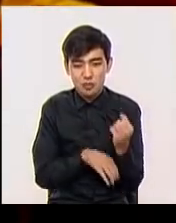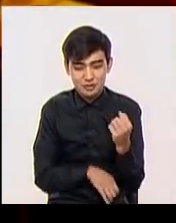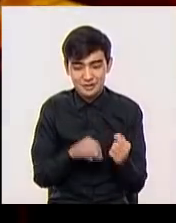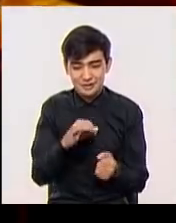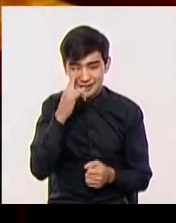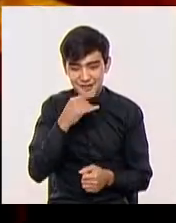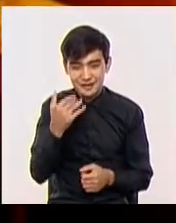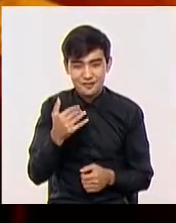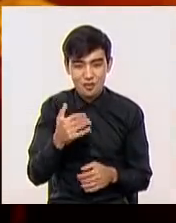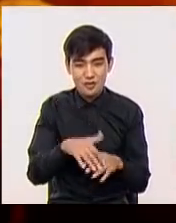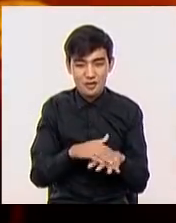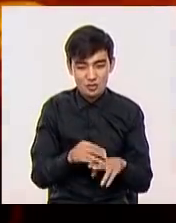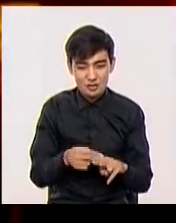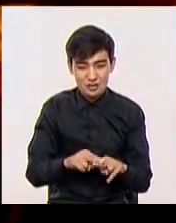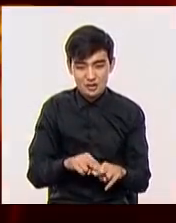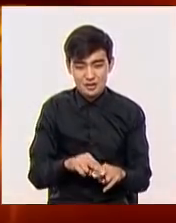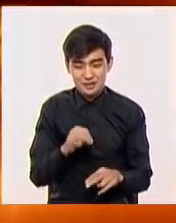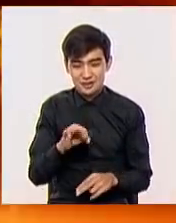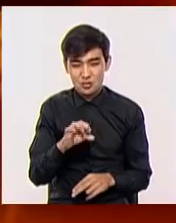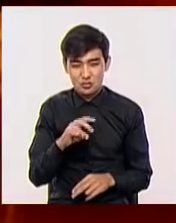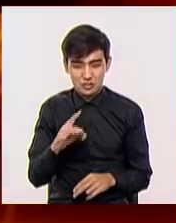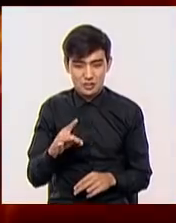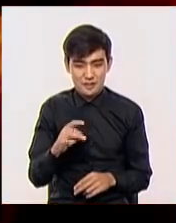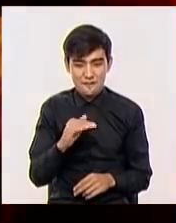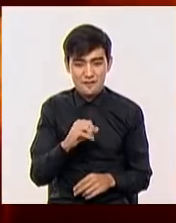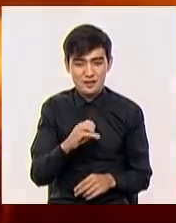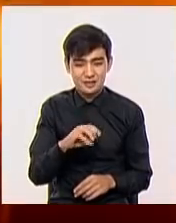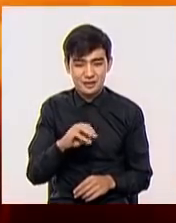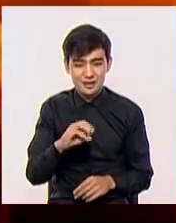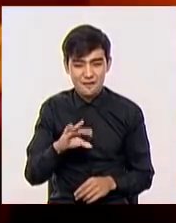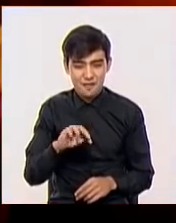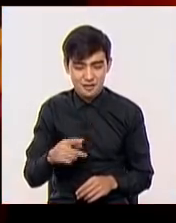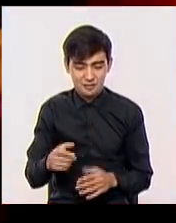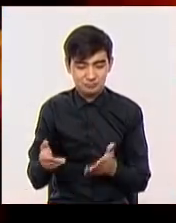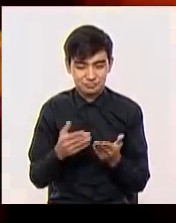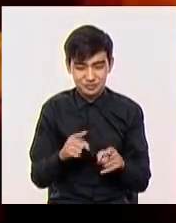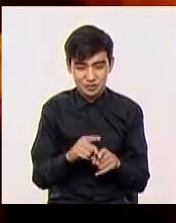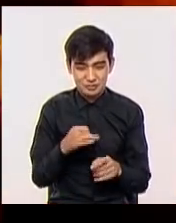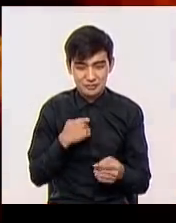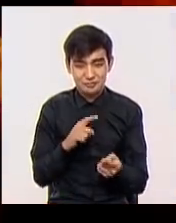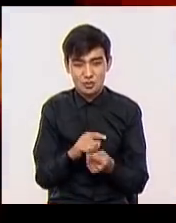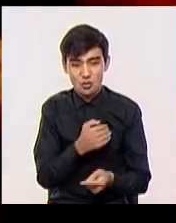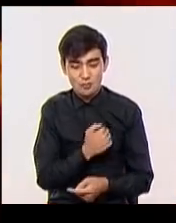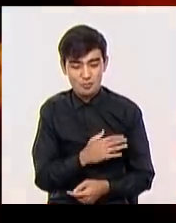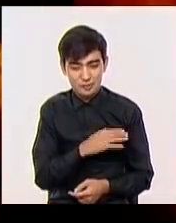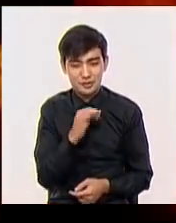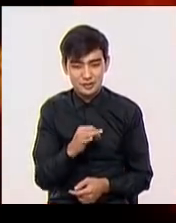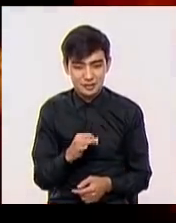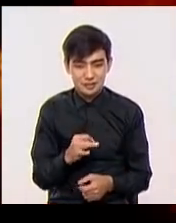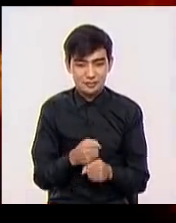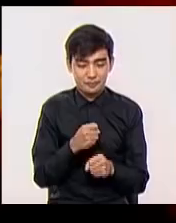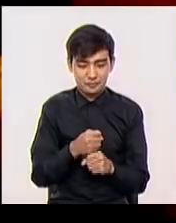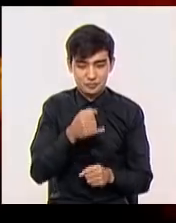қасиетті қазақ елін халықаралық өнер фестиваліне шақырамыз деп аталады. Қауымдастық төрағасымен тілдескіміз келген әрекетімізден де түк